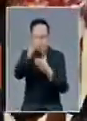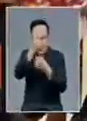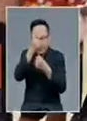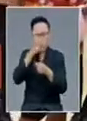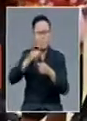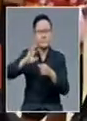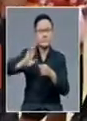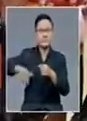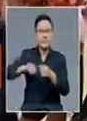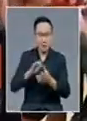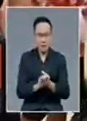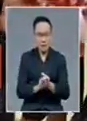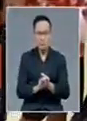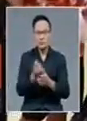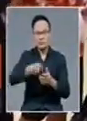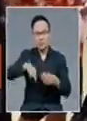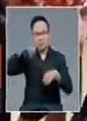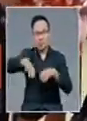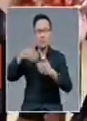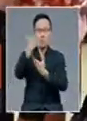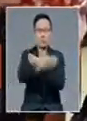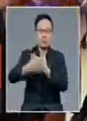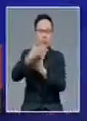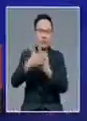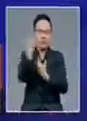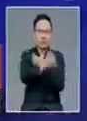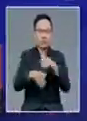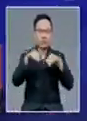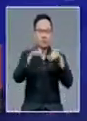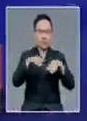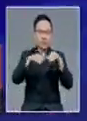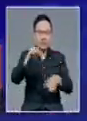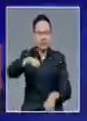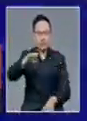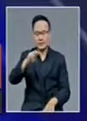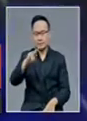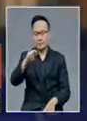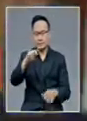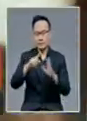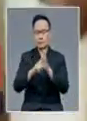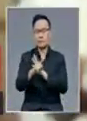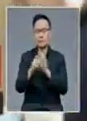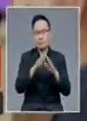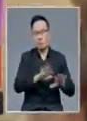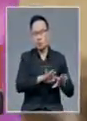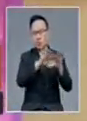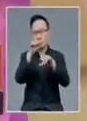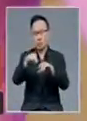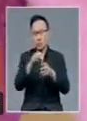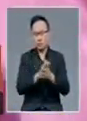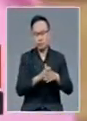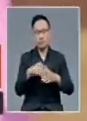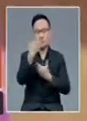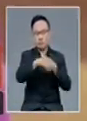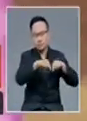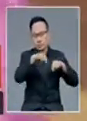The One นะคะดังกระหึ่มไปทั่วชานชาลาสถานีรถไฟในนครซิดนีย ์ ก่อนที่ผู้ร่วมงานเนี่ยจะเดินทางไปยังเมืองพาเคสสถานีปลายทาง